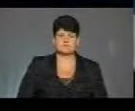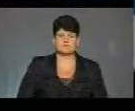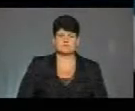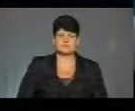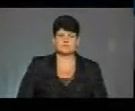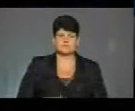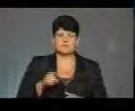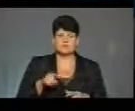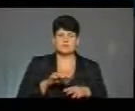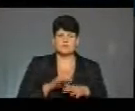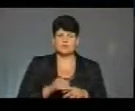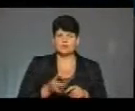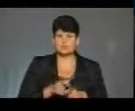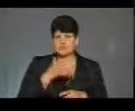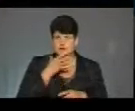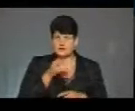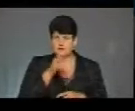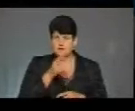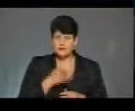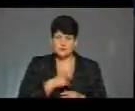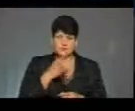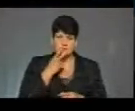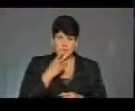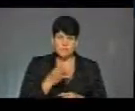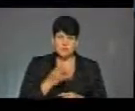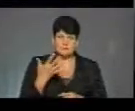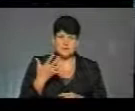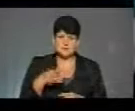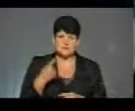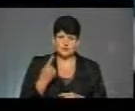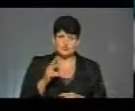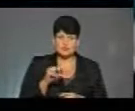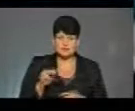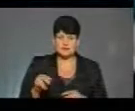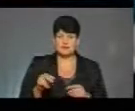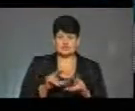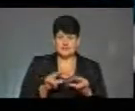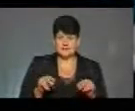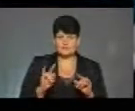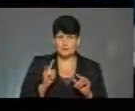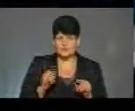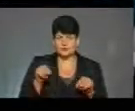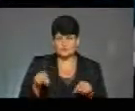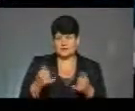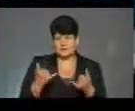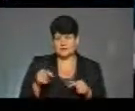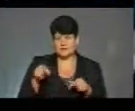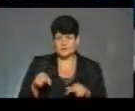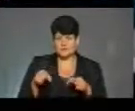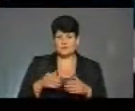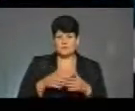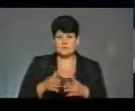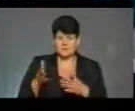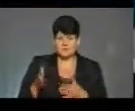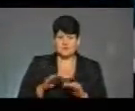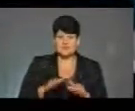Ми провели тут дуже гарний час, і якщо ви хочете бачити 51 щасливу дитину, то вона зараз знаходиться саме на цьому